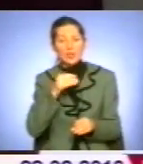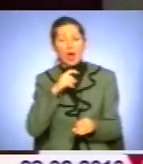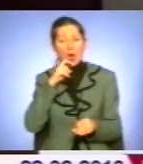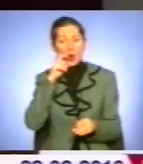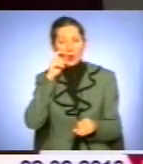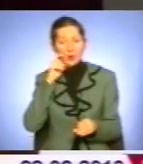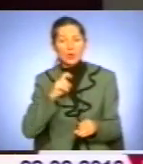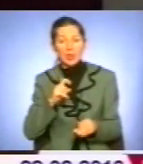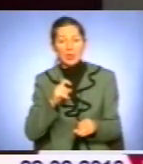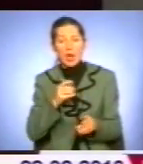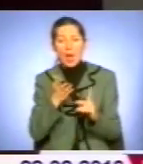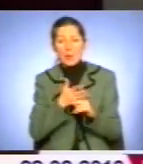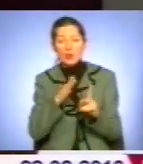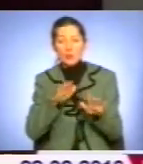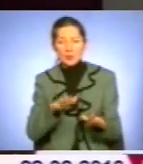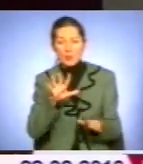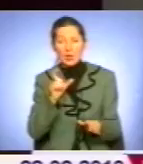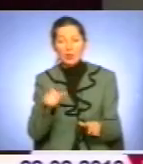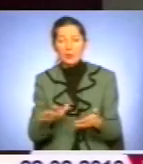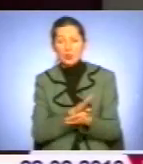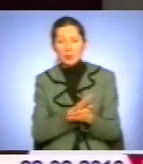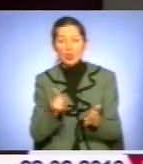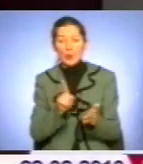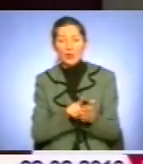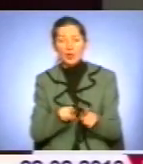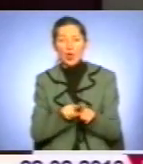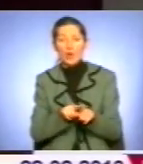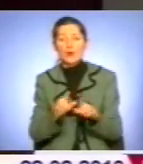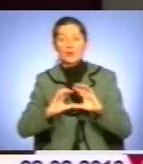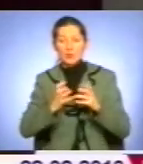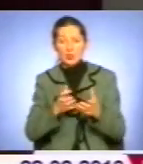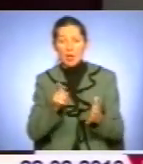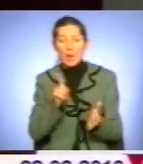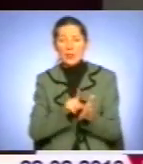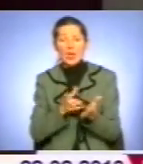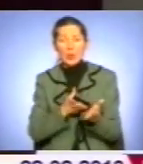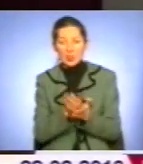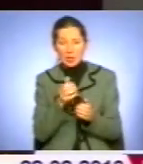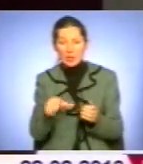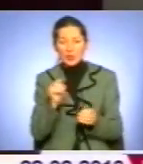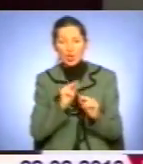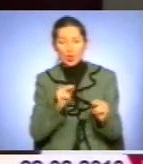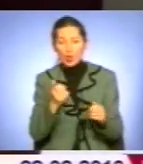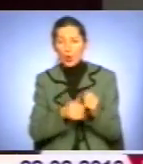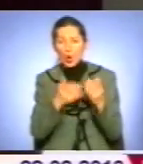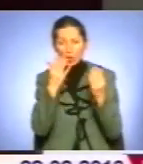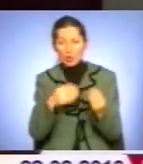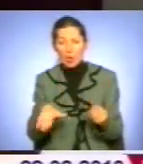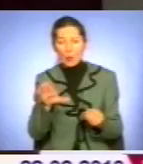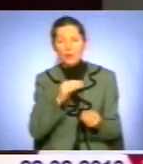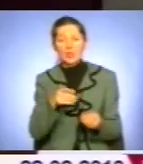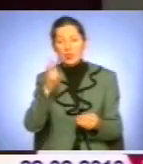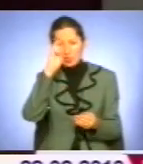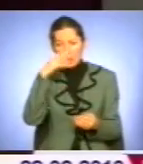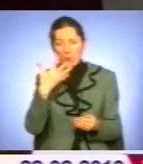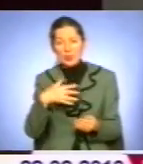є 5-6 чоловік безплатно, вони повинні, так як і в світі, вони платять пенсіонери і всі школярі кожного дня по всій державі